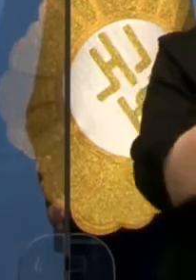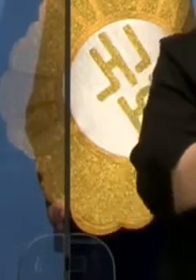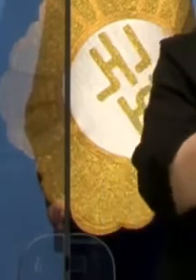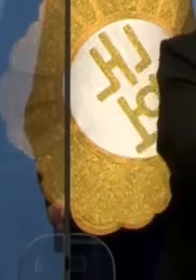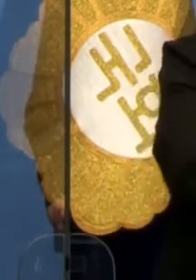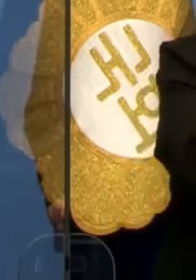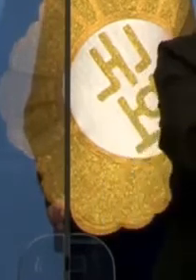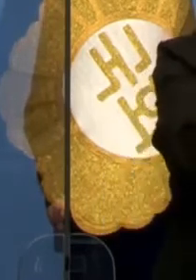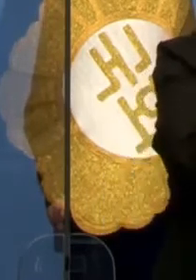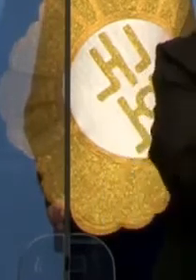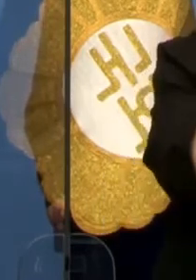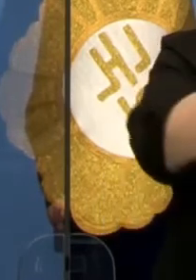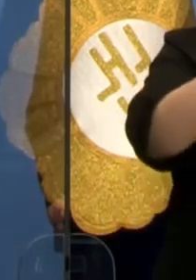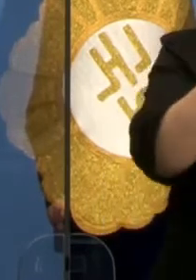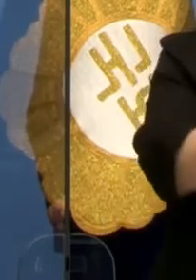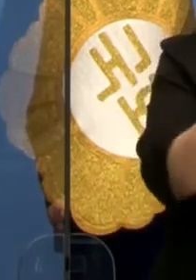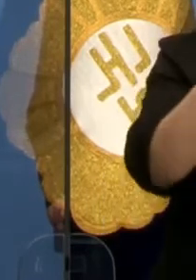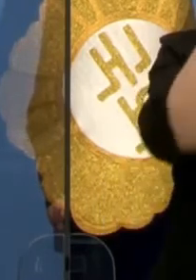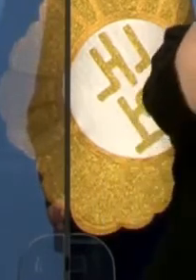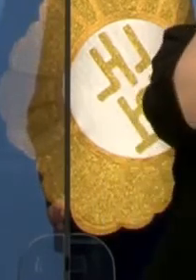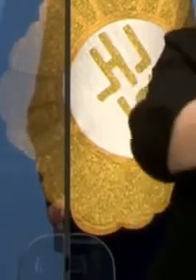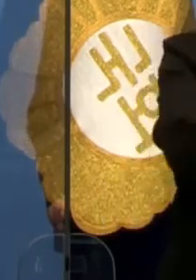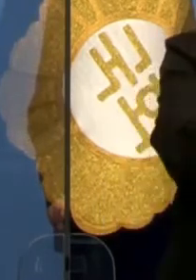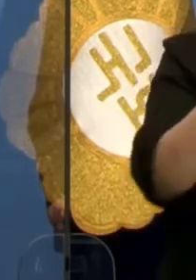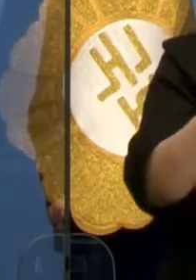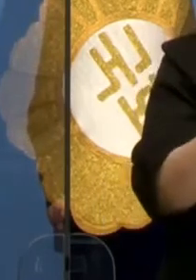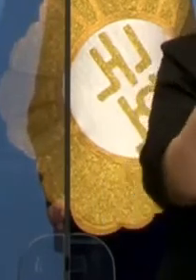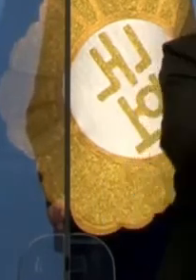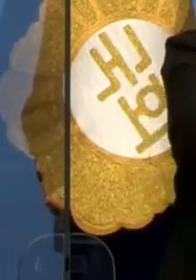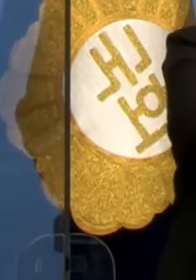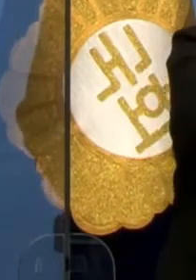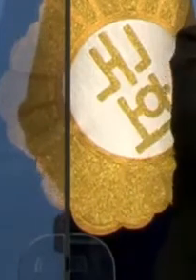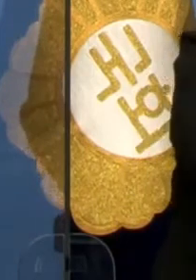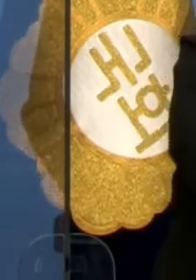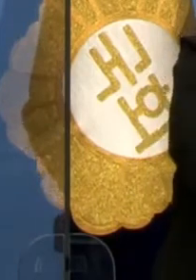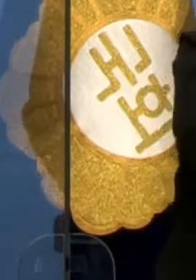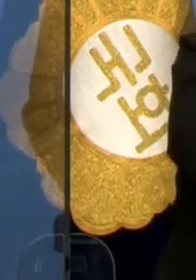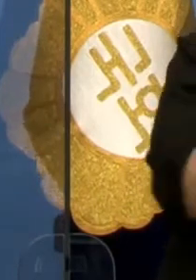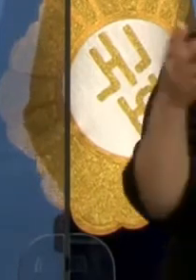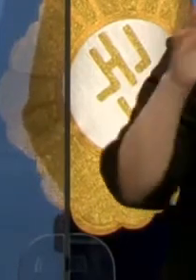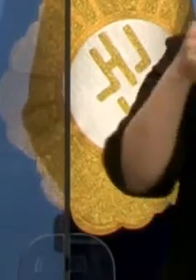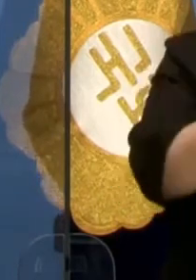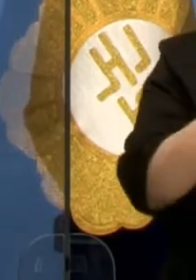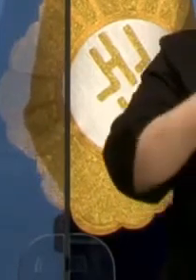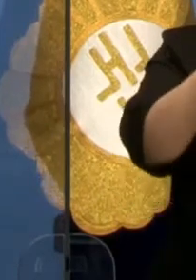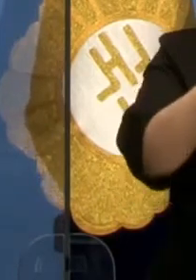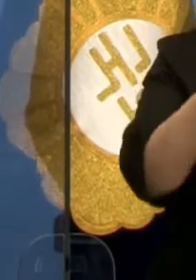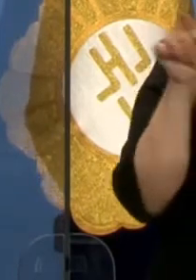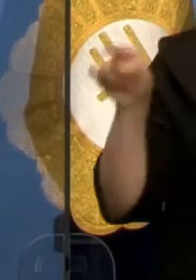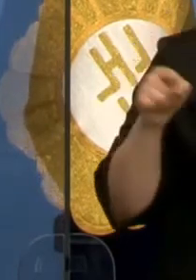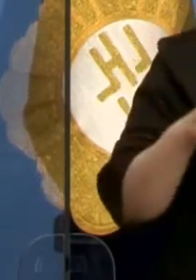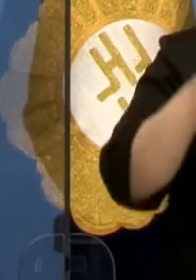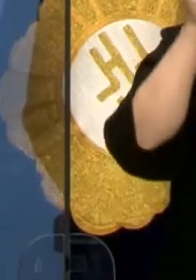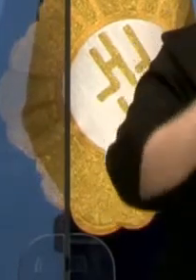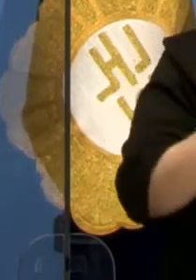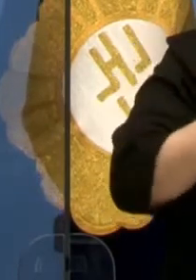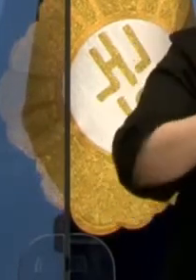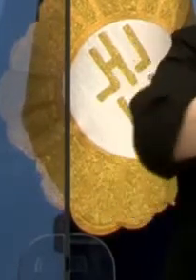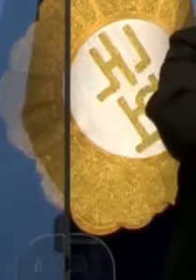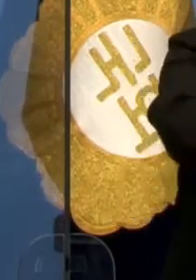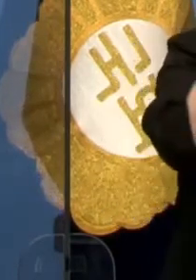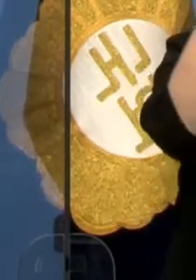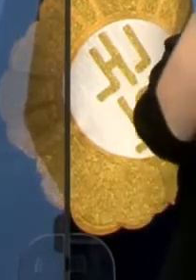인터뷰에서 민주당은 경찰 공무원을 지내다 마무리 짓지 않고 들어간 분도 있다며 저를 지칭하기도